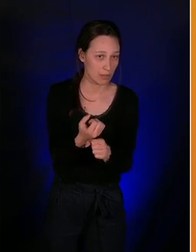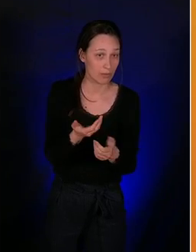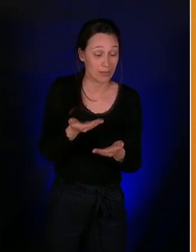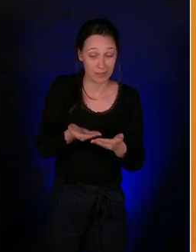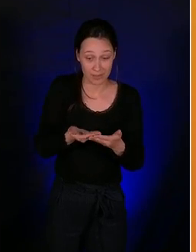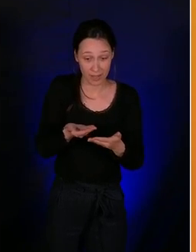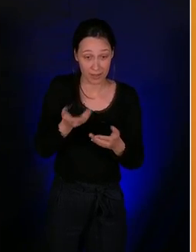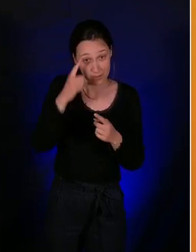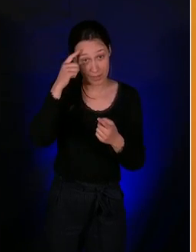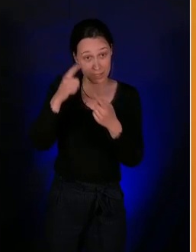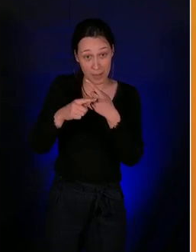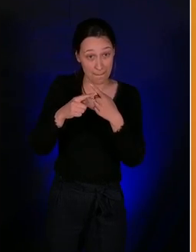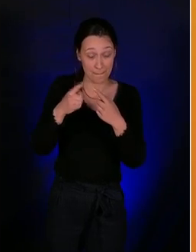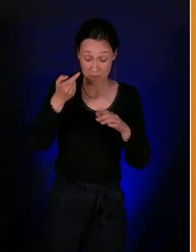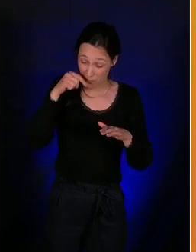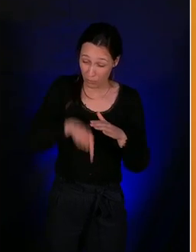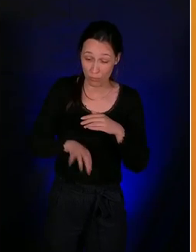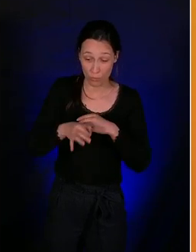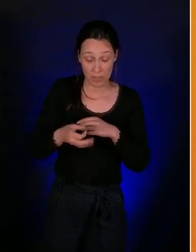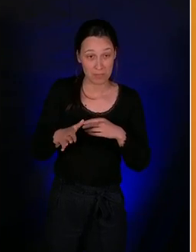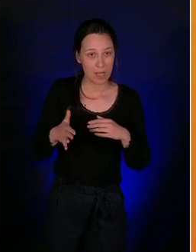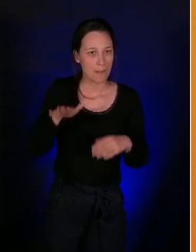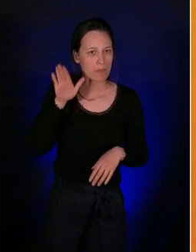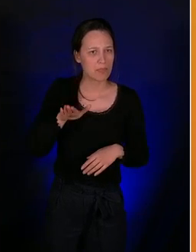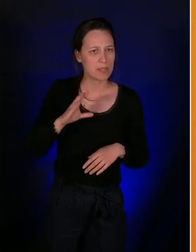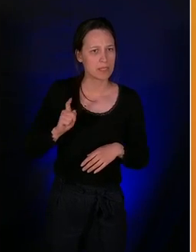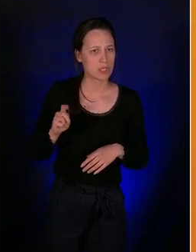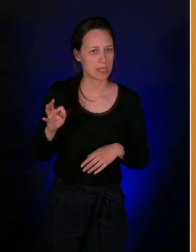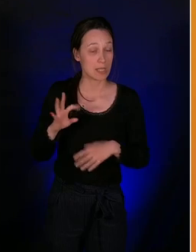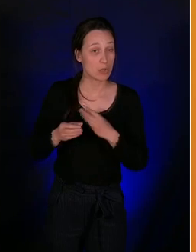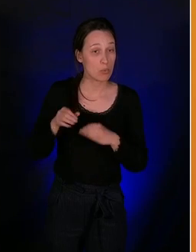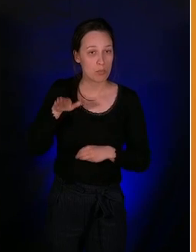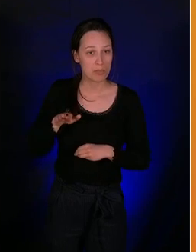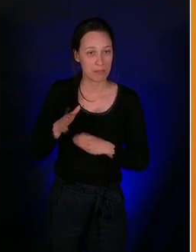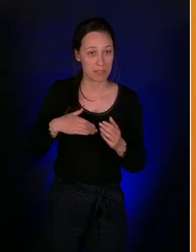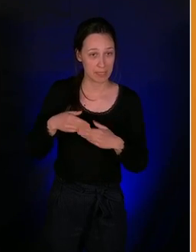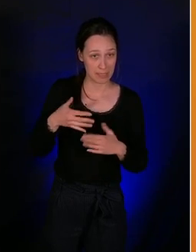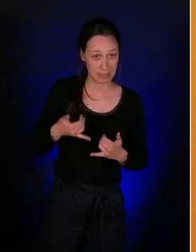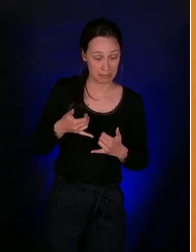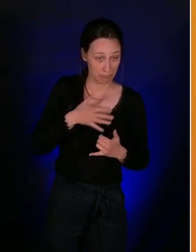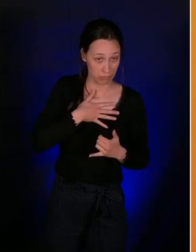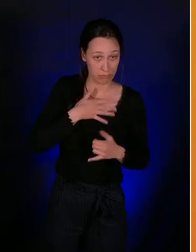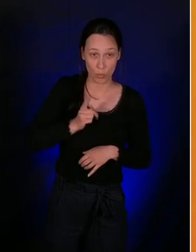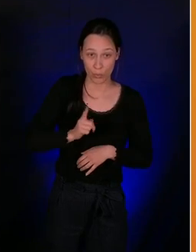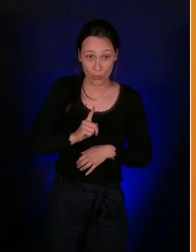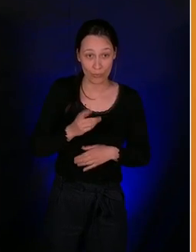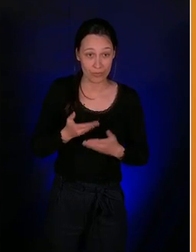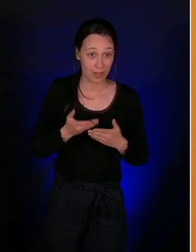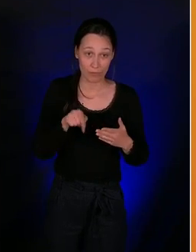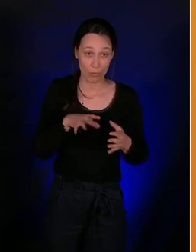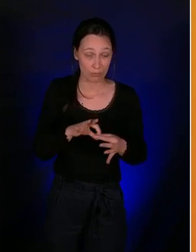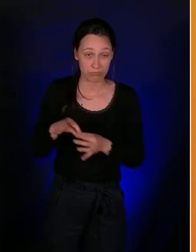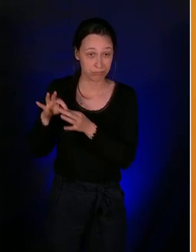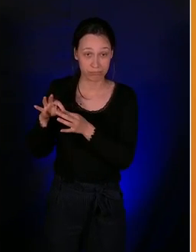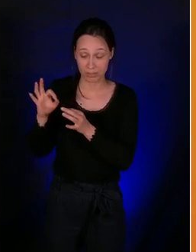à notre profession en particulier, dont les camarades en parleront pendant la table ronde, mais c'est aussi un sujet qui doit poser la question de la qualité de notre vie syndicale,